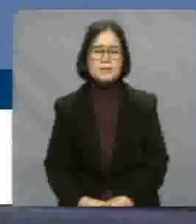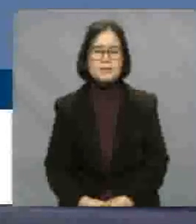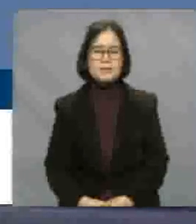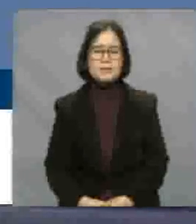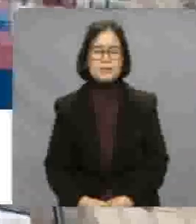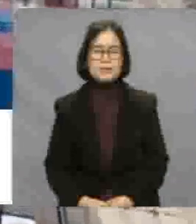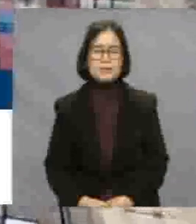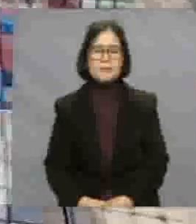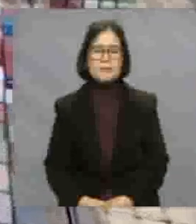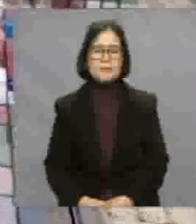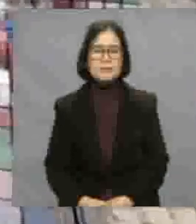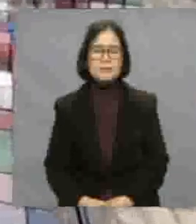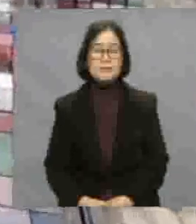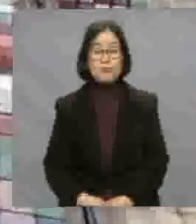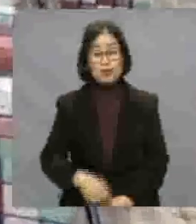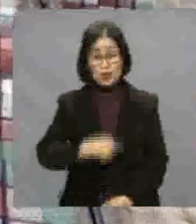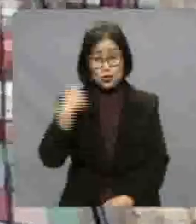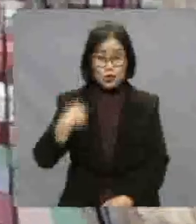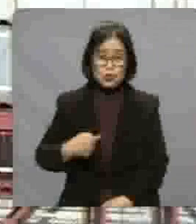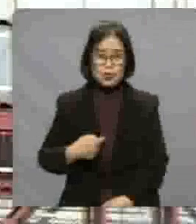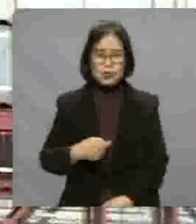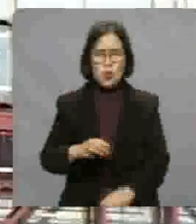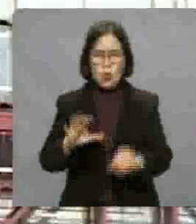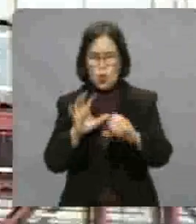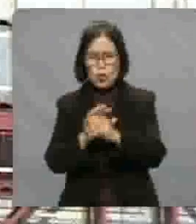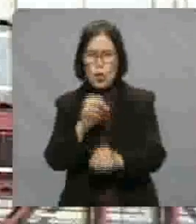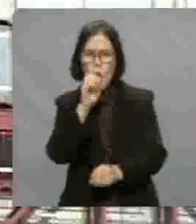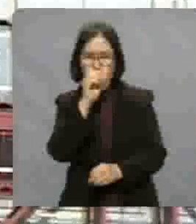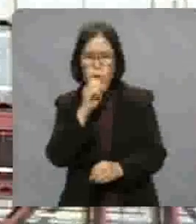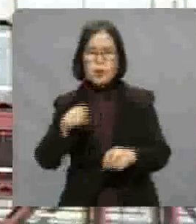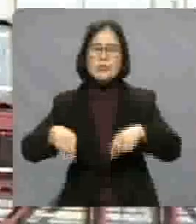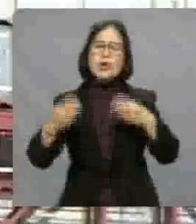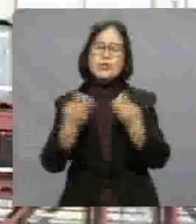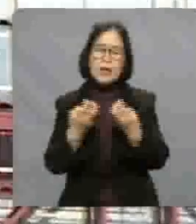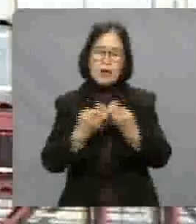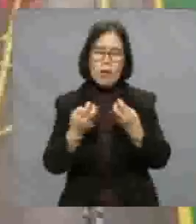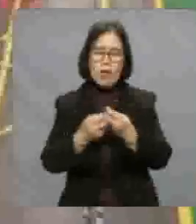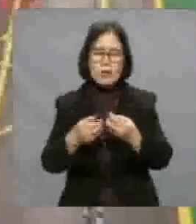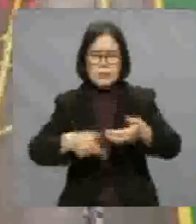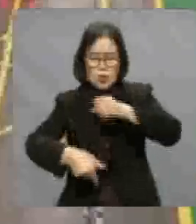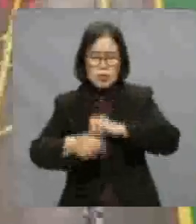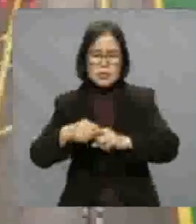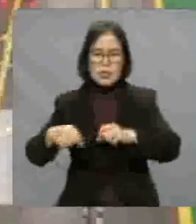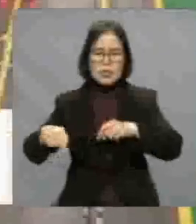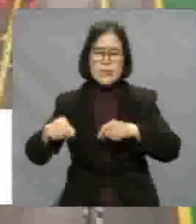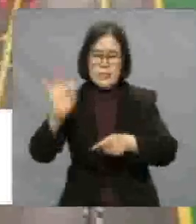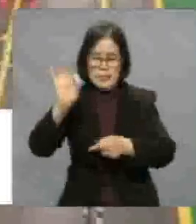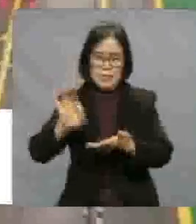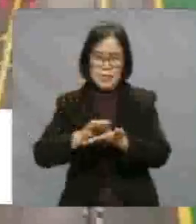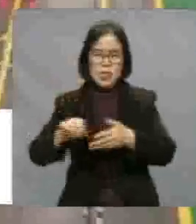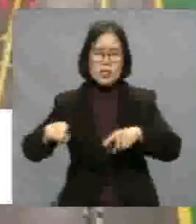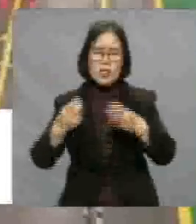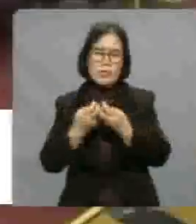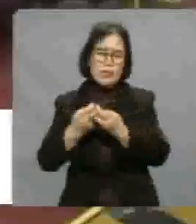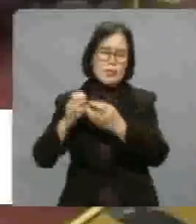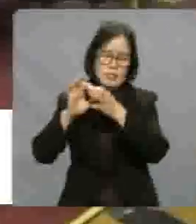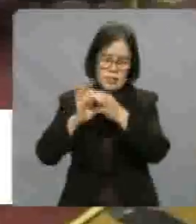voraussehen konnten. 중국은 제로 코로나 정책 완화와 적극적인 재정 정책을 지속할 것으로